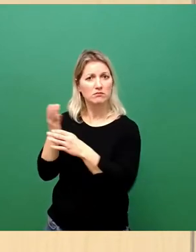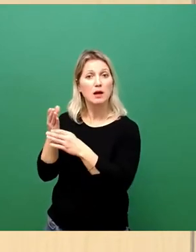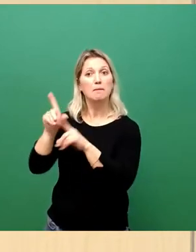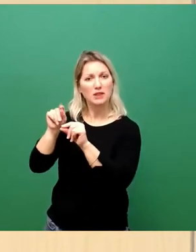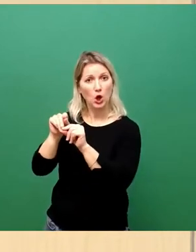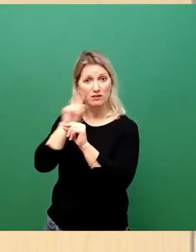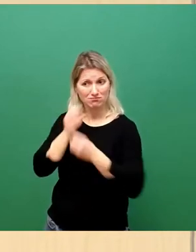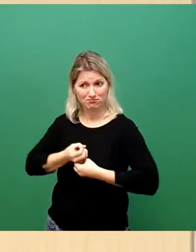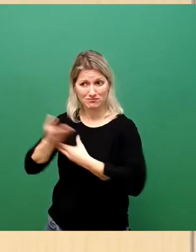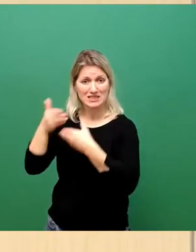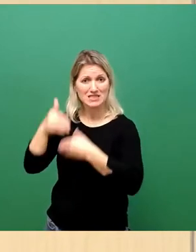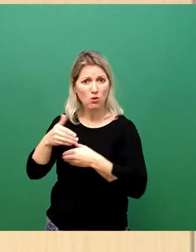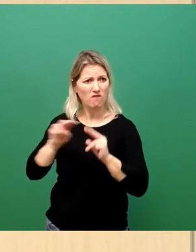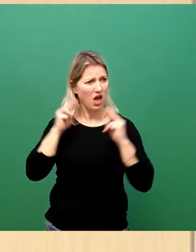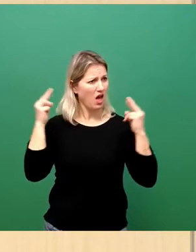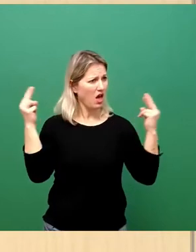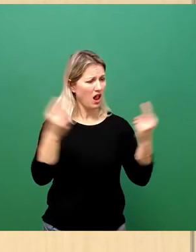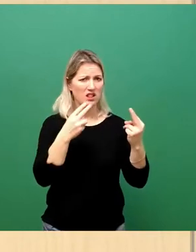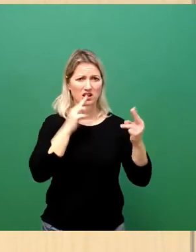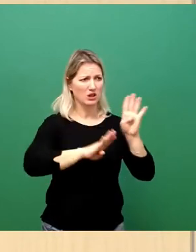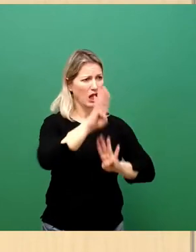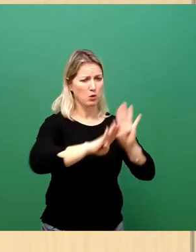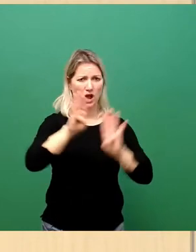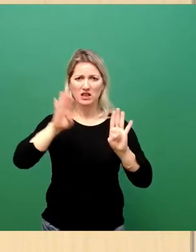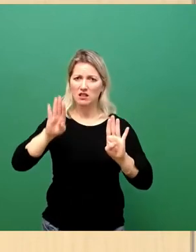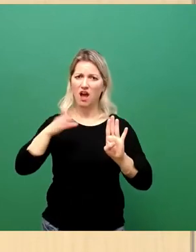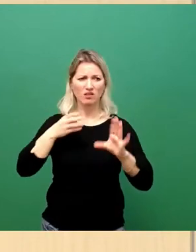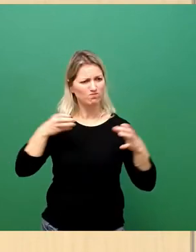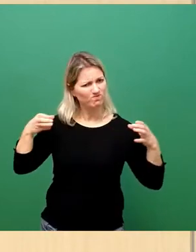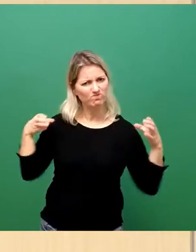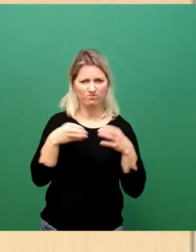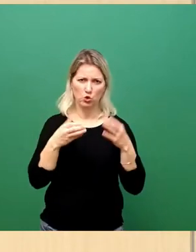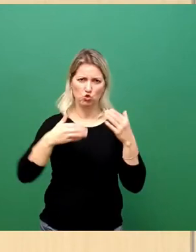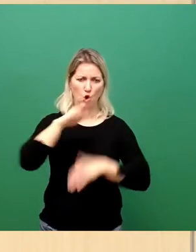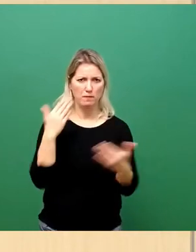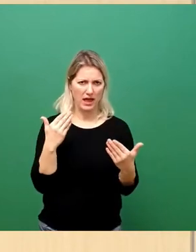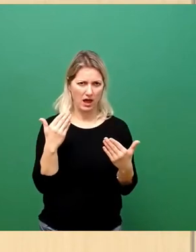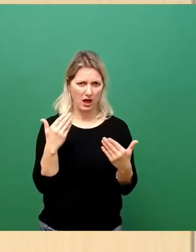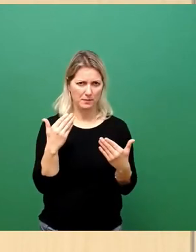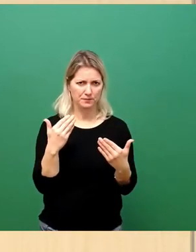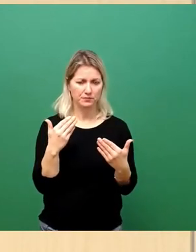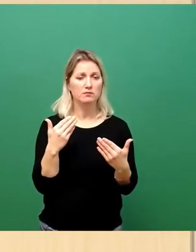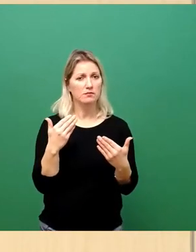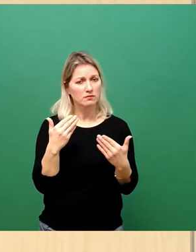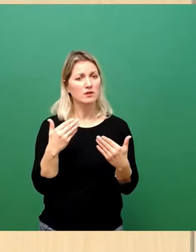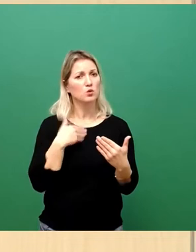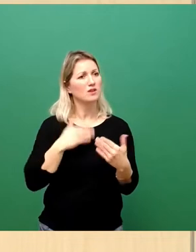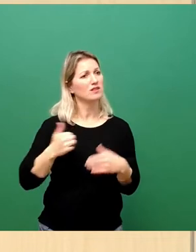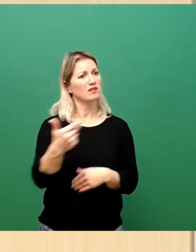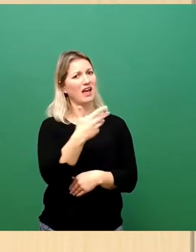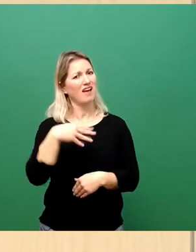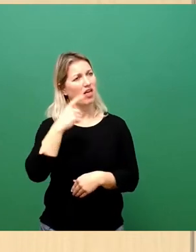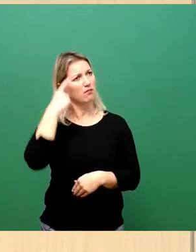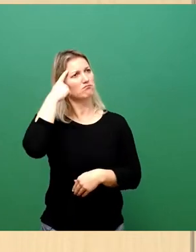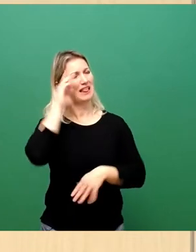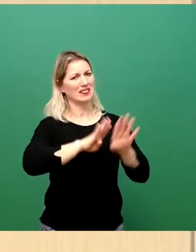dieser Welt zusammen. Dieser Krieg von Putin schweißt die Demokratien und sie schweißt die Demokratinnen dieser Welt zusammen. Und